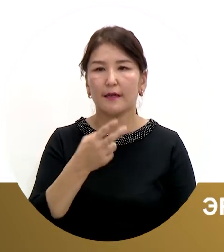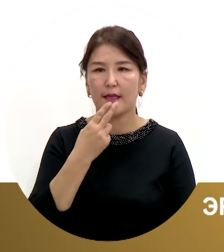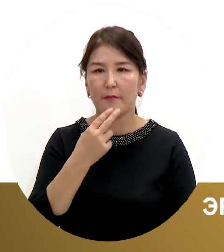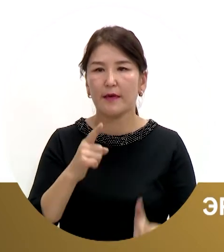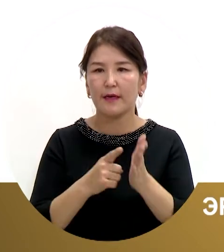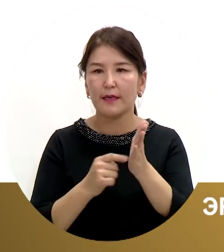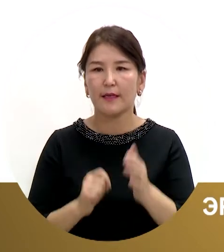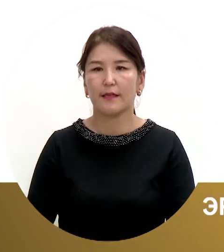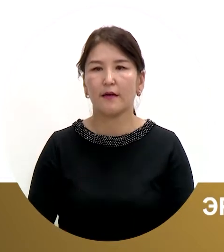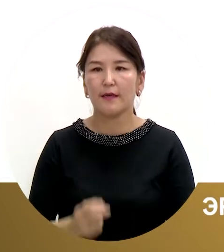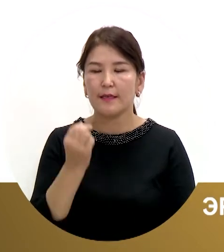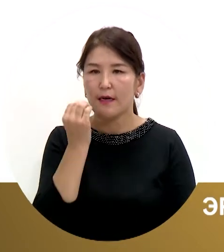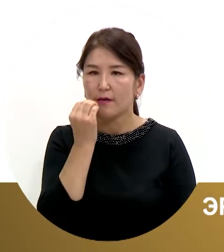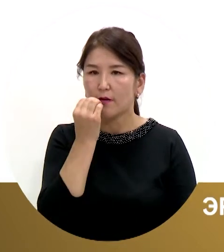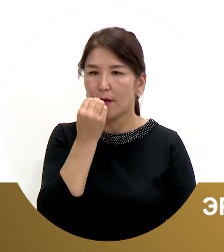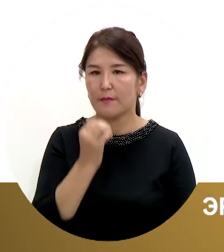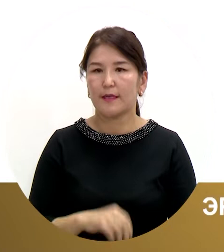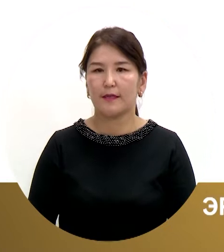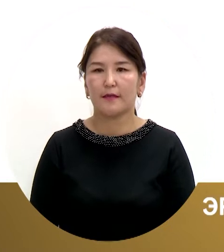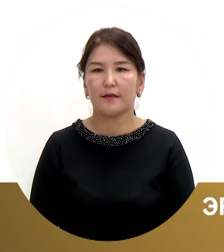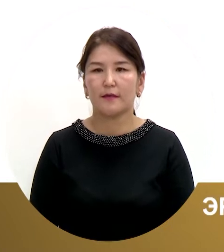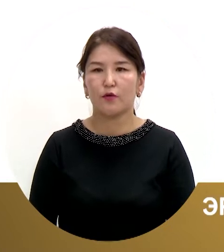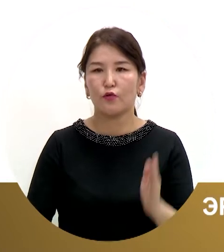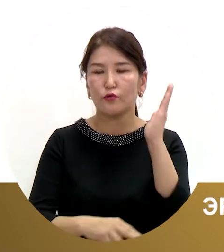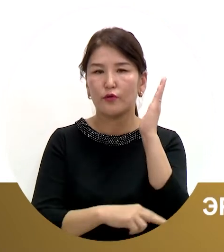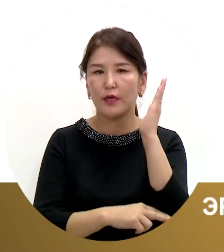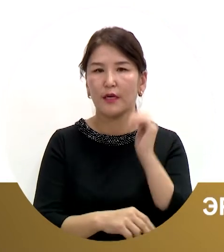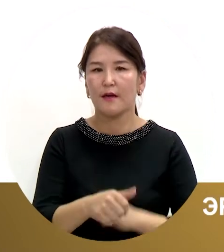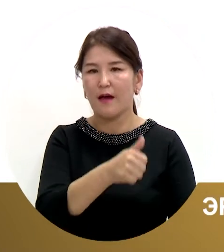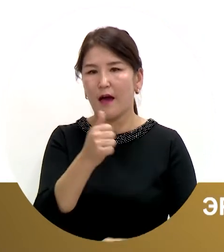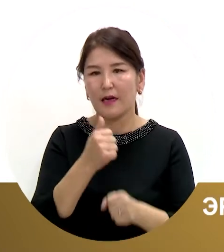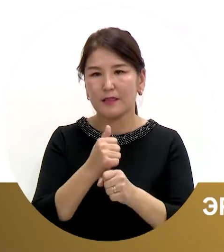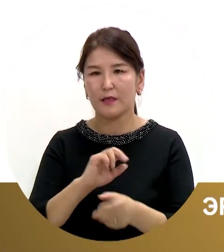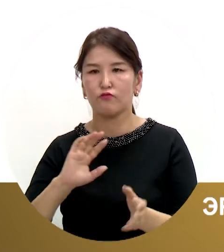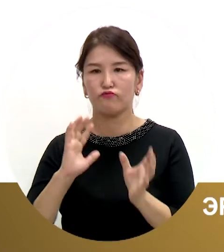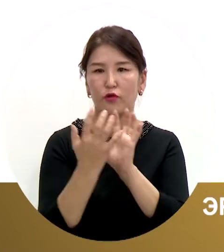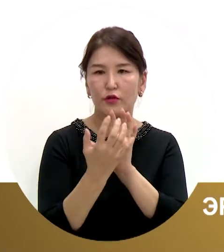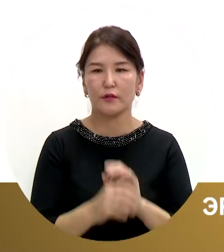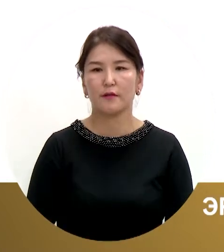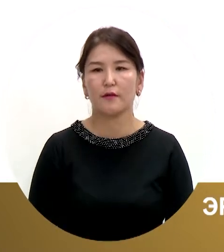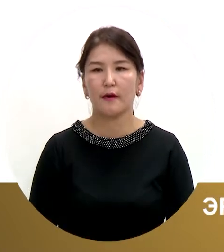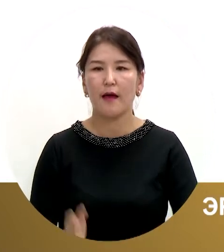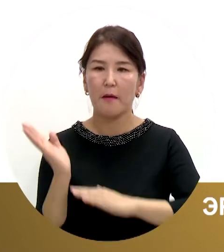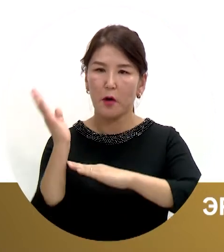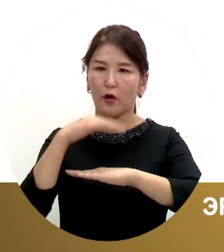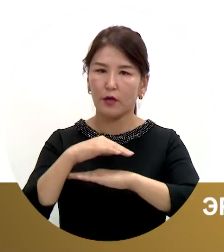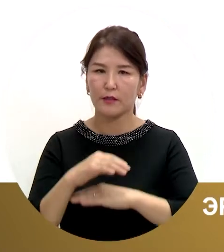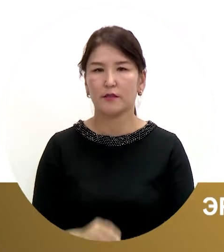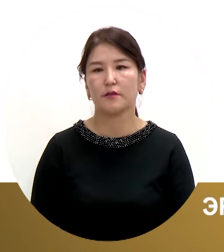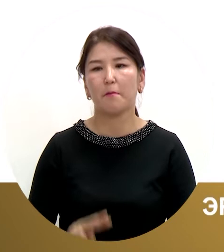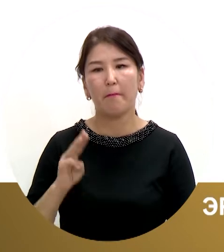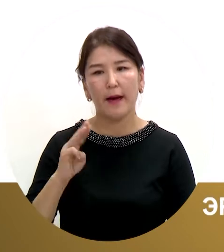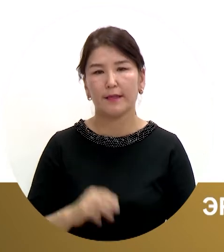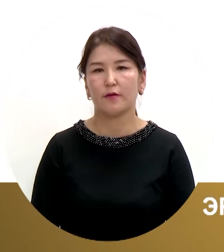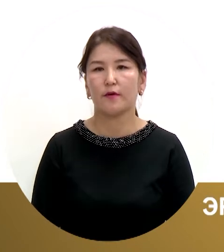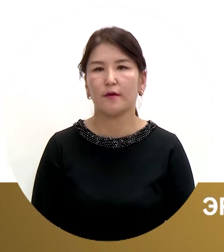там хэрэглэх, за хуруугаа оролт, хумсгаа мэрх, за мөн өдрийн хэмнэл өөрчлөгдөх, за цайшлах юм бол амиа хорлох хүртэл оролдох хийх